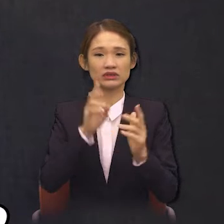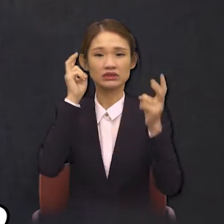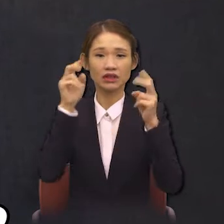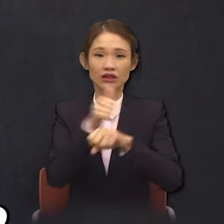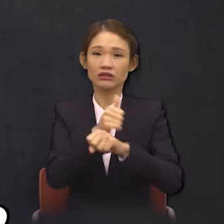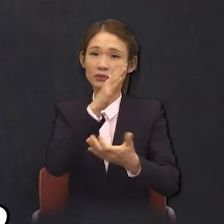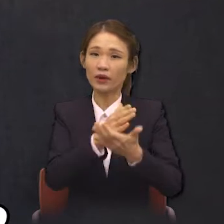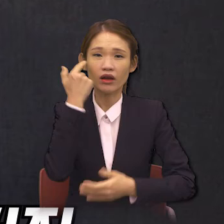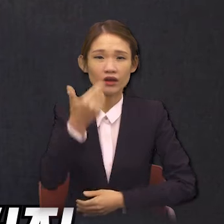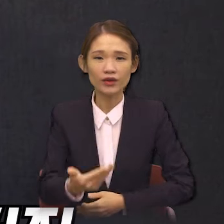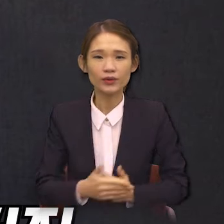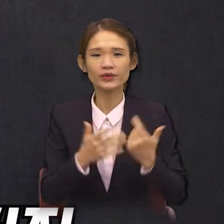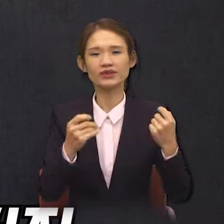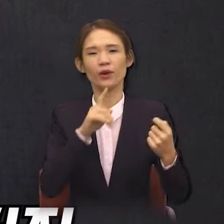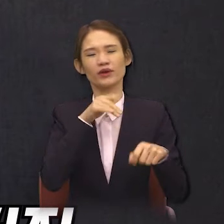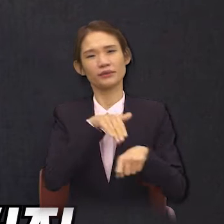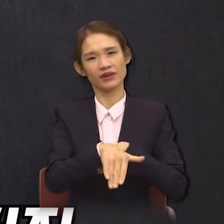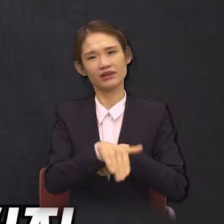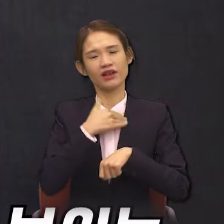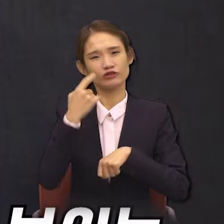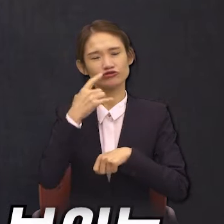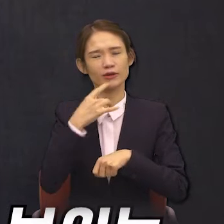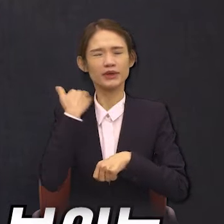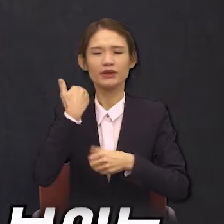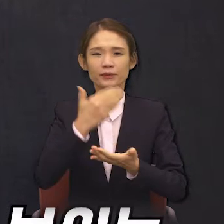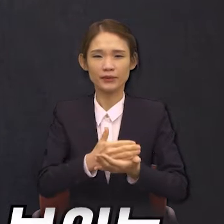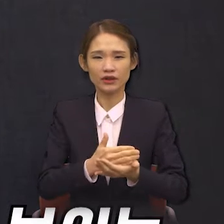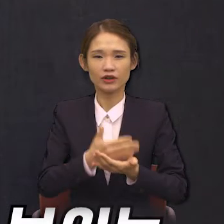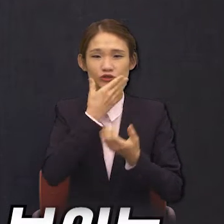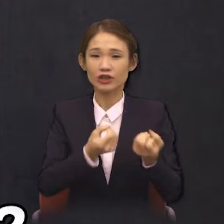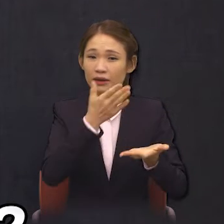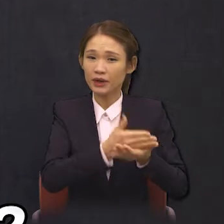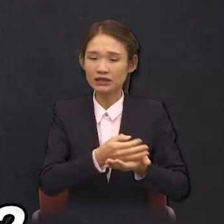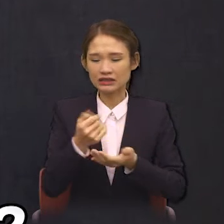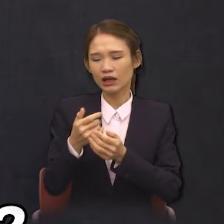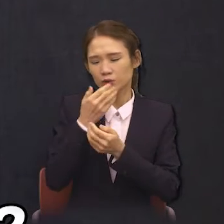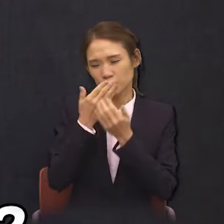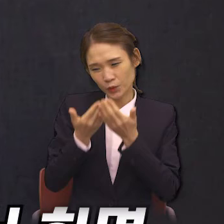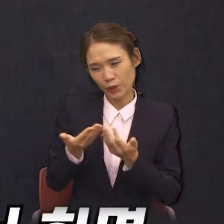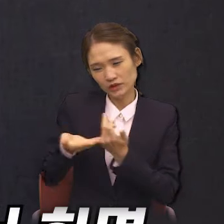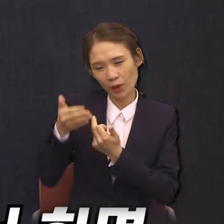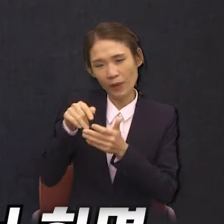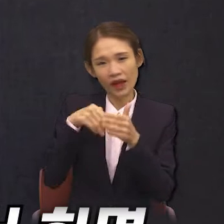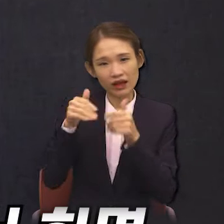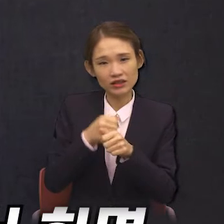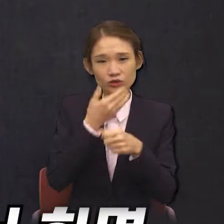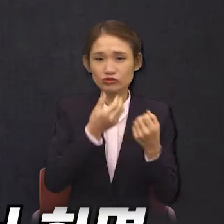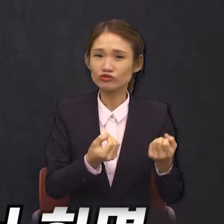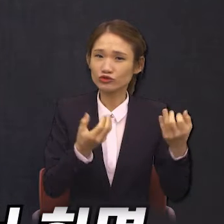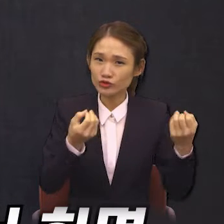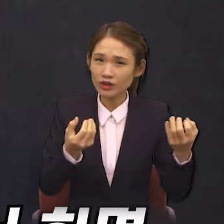직장 다니지 말라 그랬어. 내 눈에만 보이지 말라는 거지 누가 축제하지 말래 그냥 안 보이는 섬에 가서 하면 되잖아. 근데 축제라는